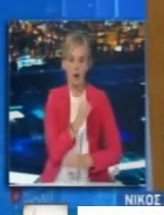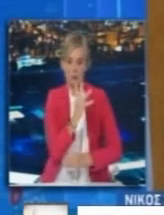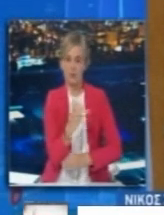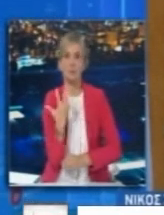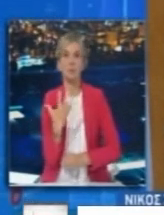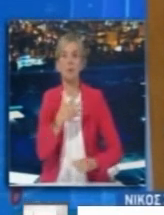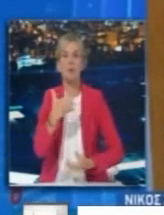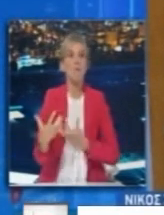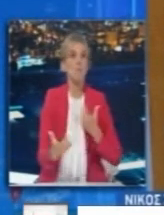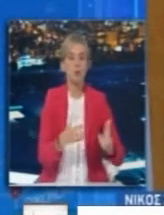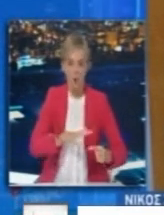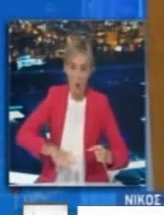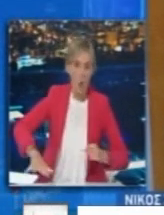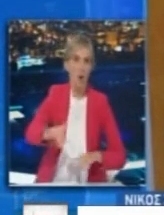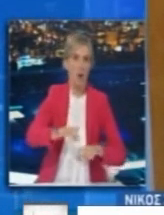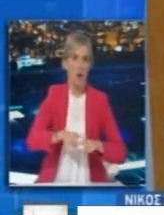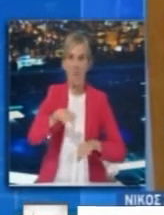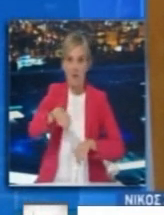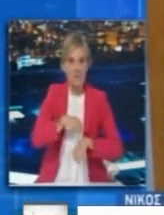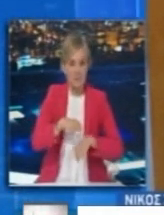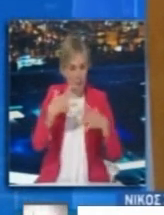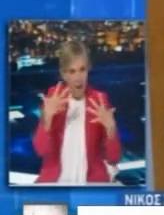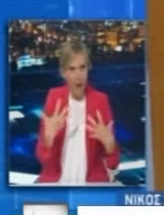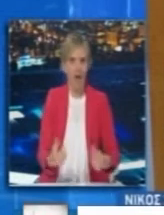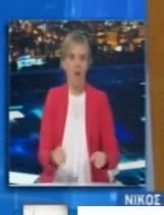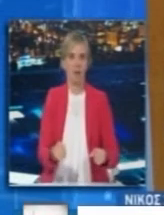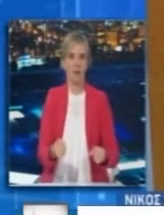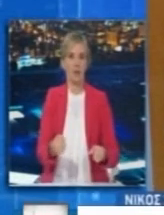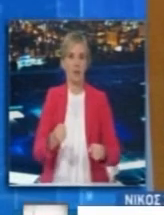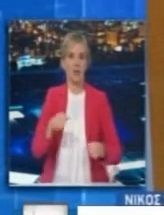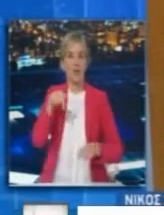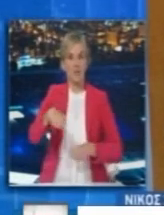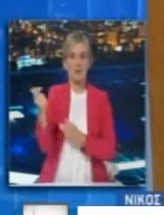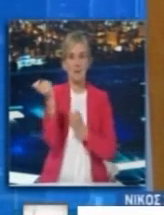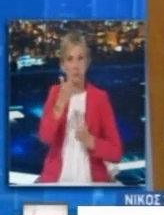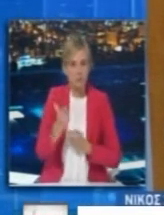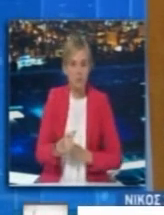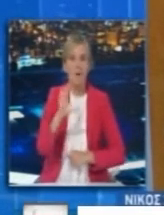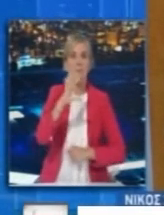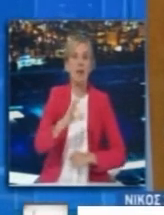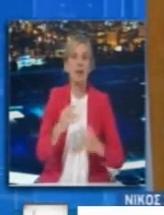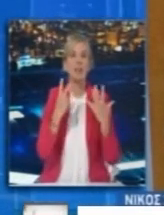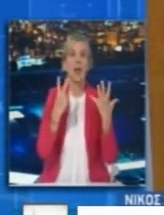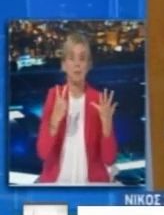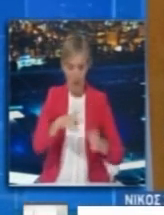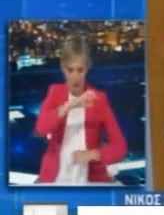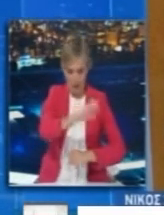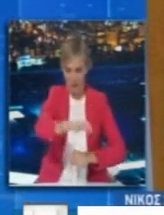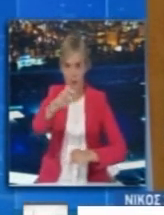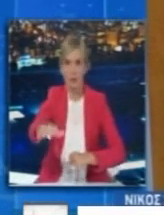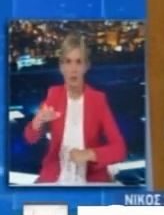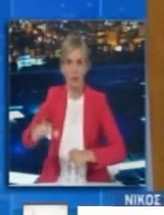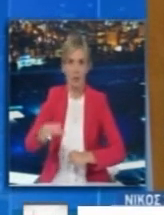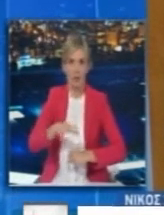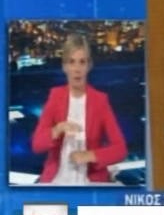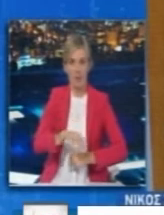εκ των οποίων παραμένουν ενεργές αυτή τη στιγμή και υπό διαχείριση οι 57. Από προχθές έχουν ανακληθεί και